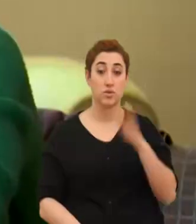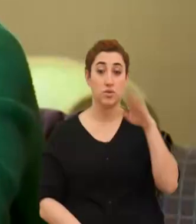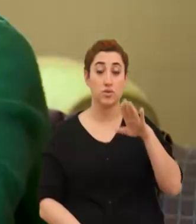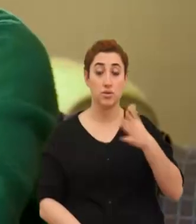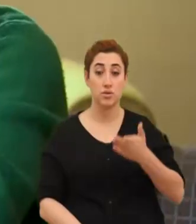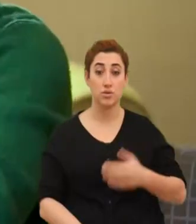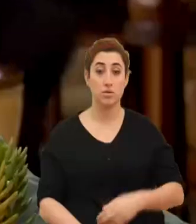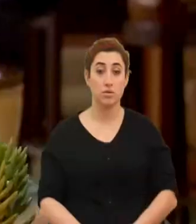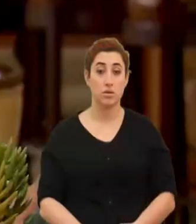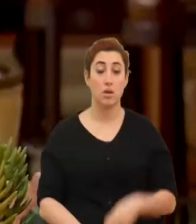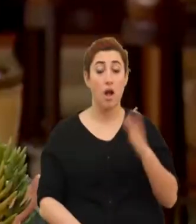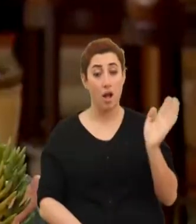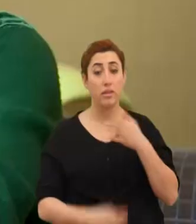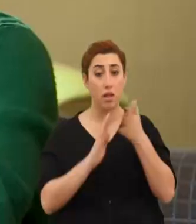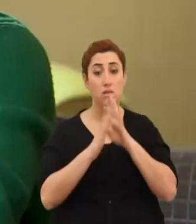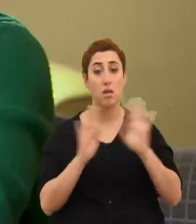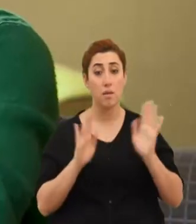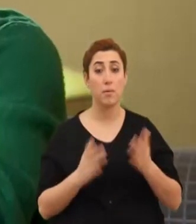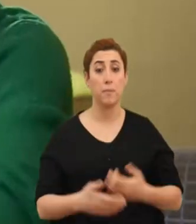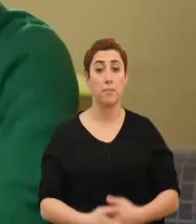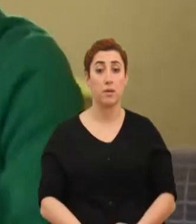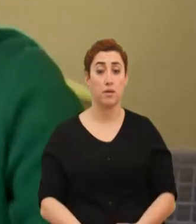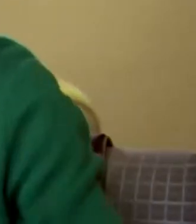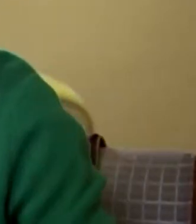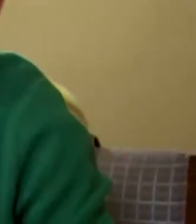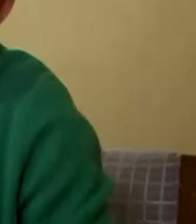Şişt. Hadi ya tamam.